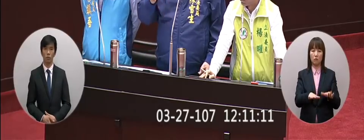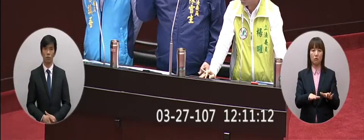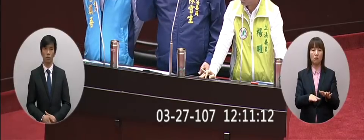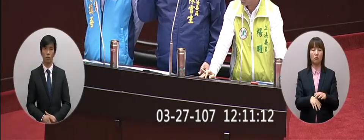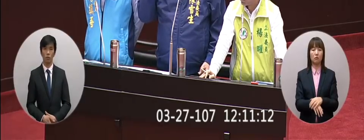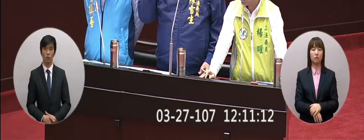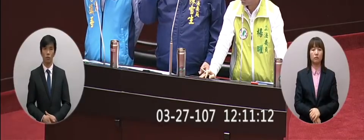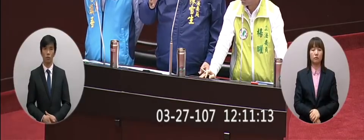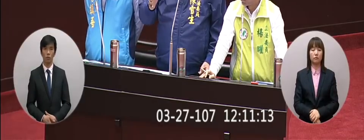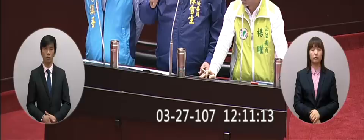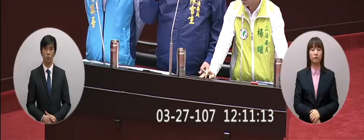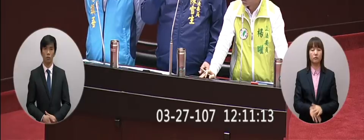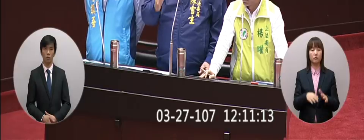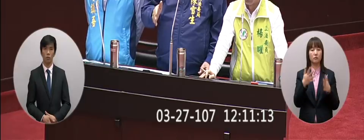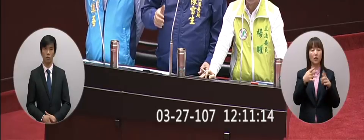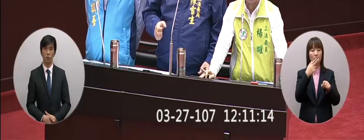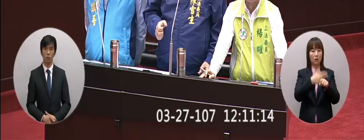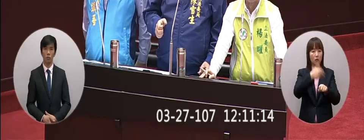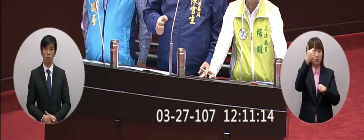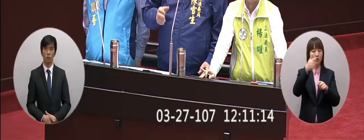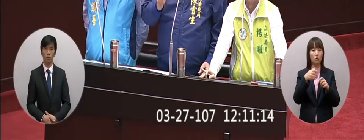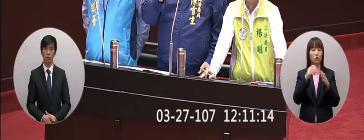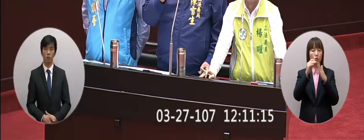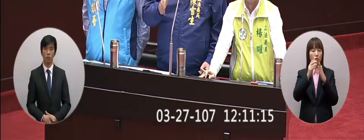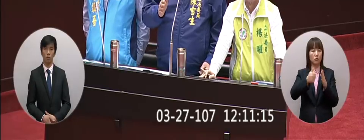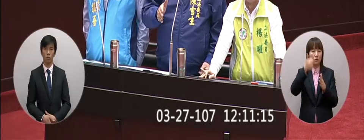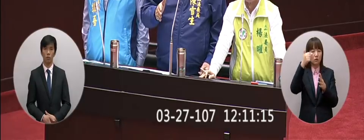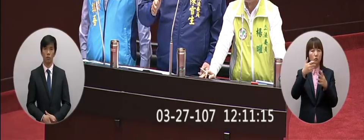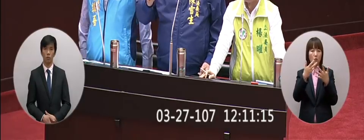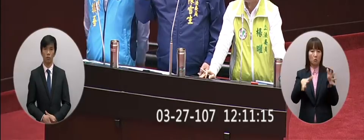在的。科长、局长，